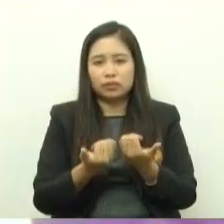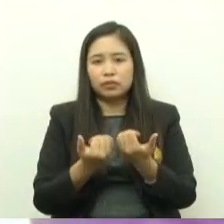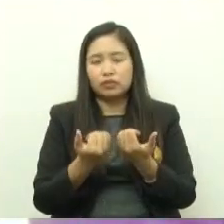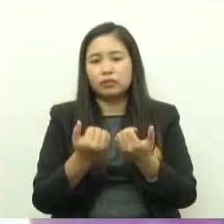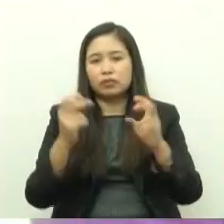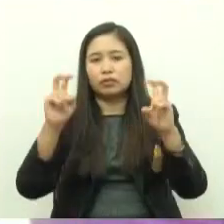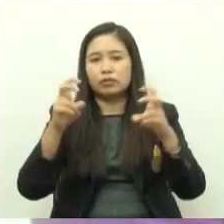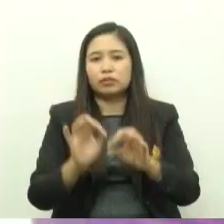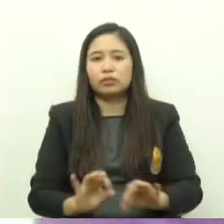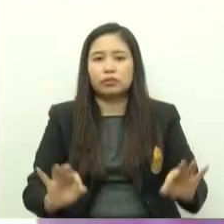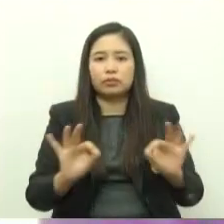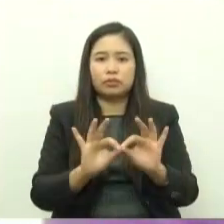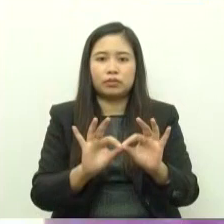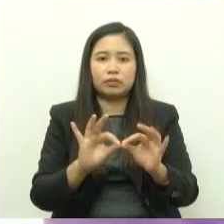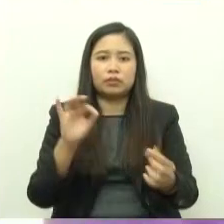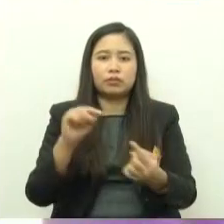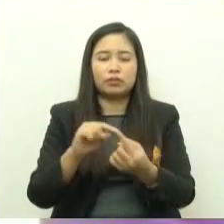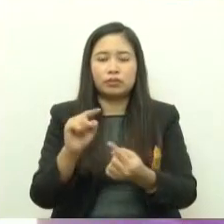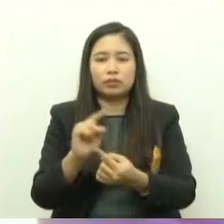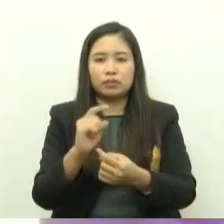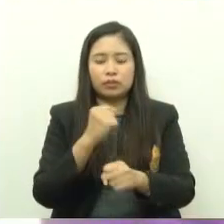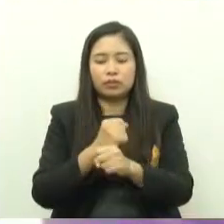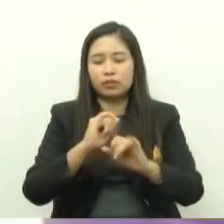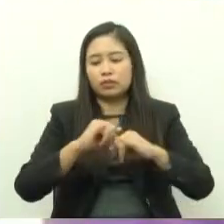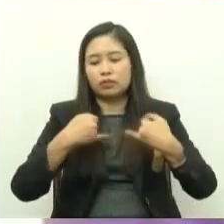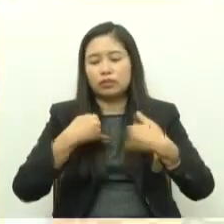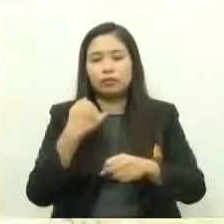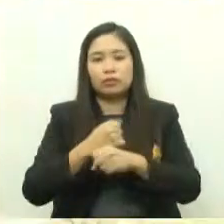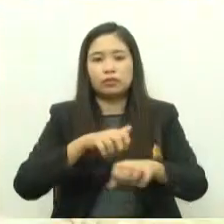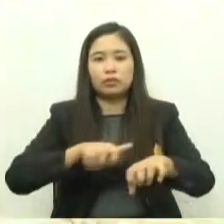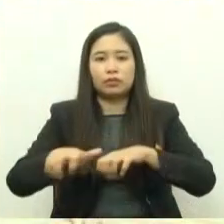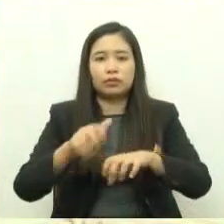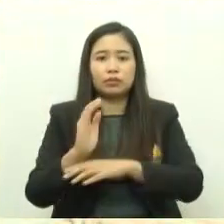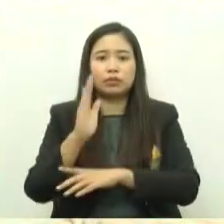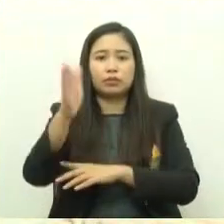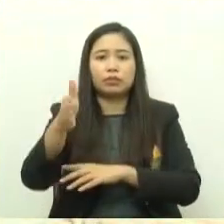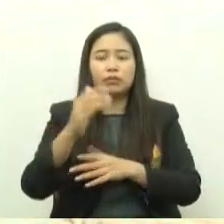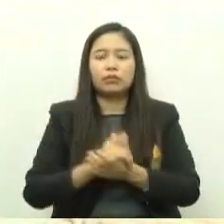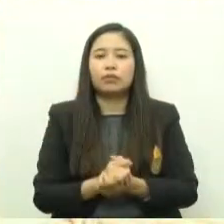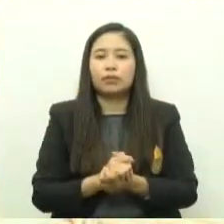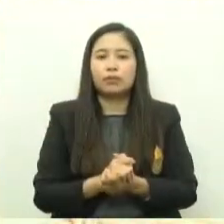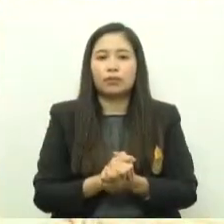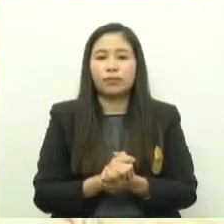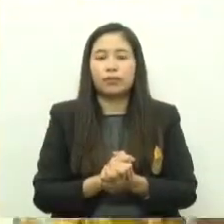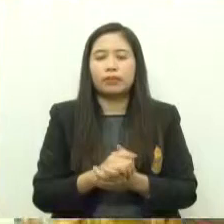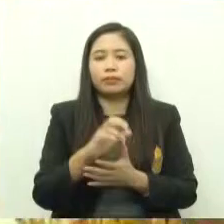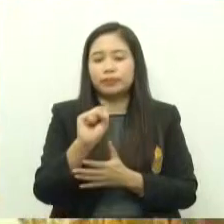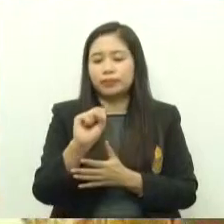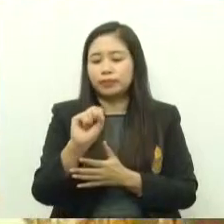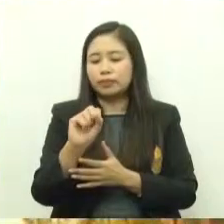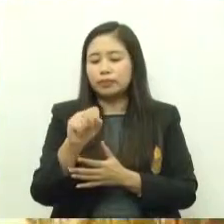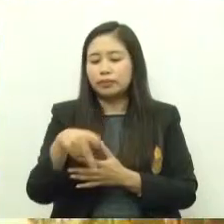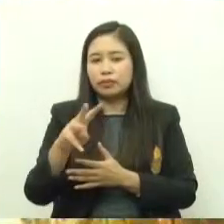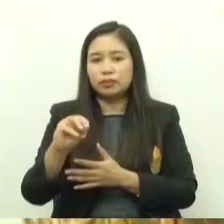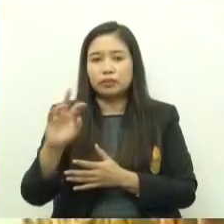สำคัญที่สุดสำหรับในเรื่องของเจ้าภาพครั้งต่อไปค่ะครับเรียนเชิญท่านผสพมน่านครับค่ะ